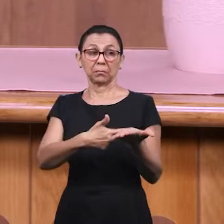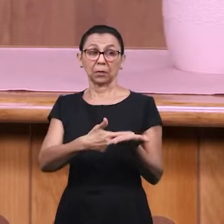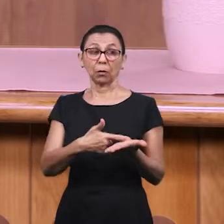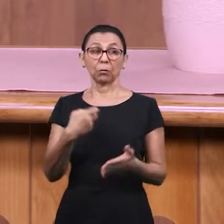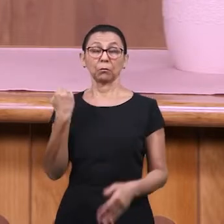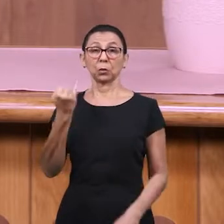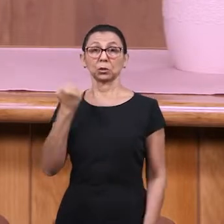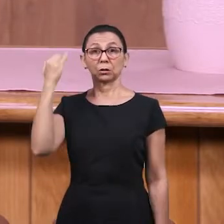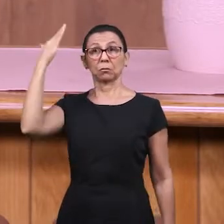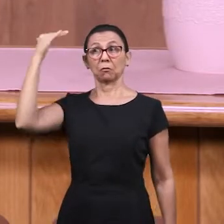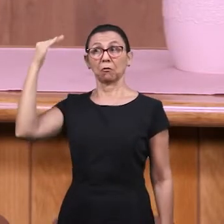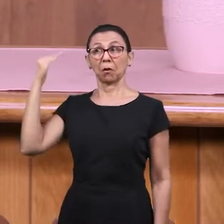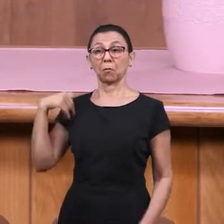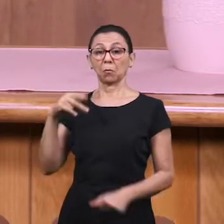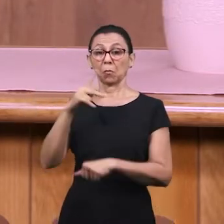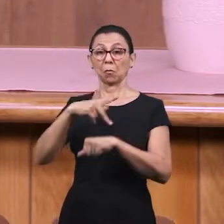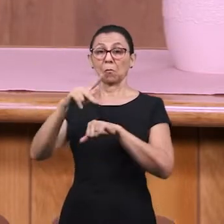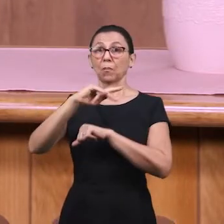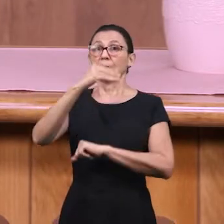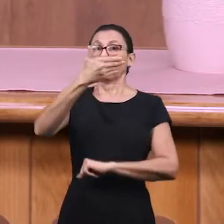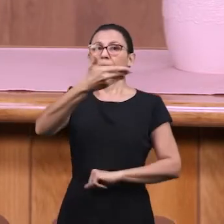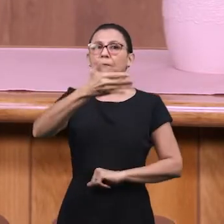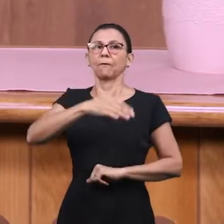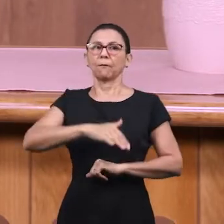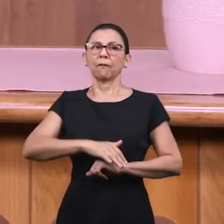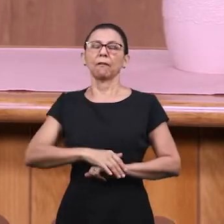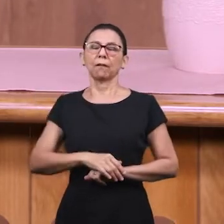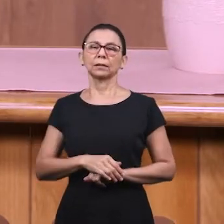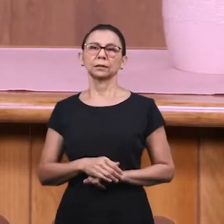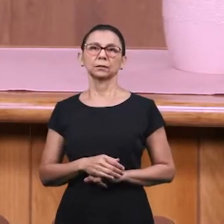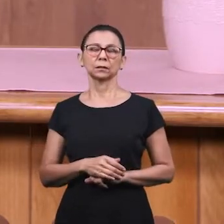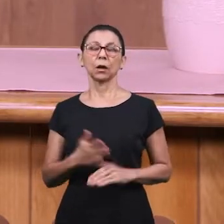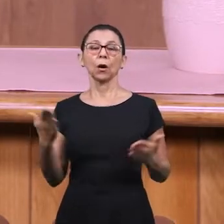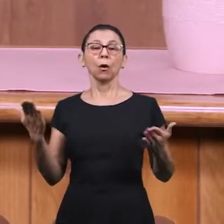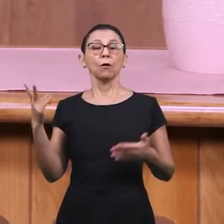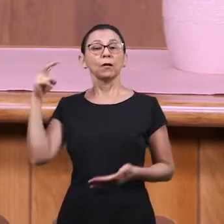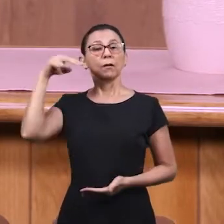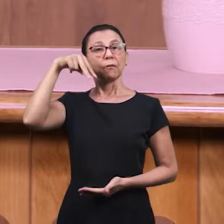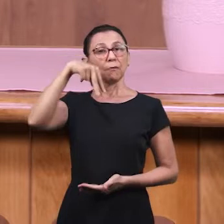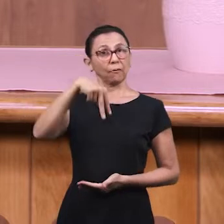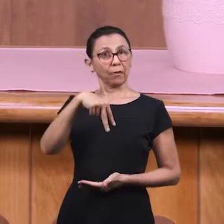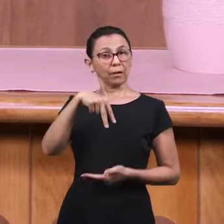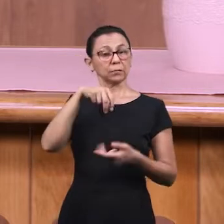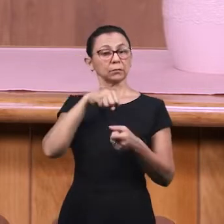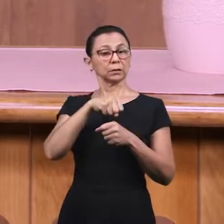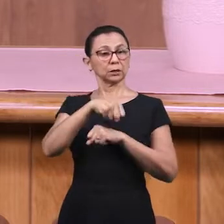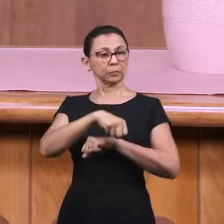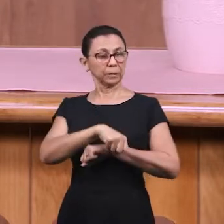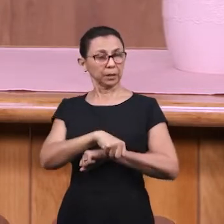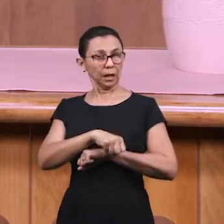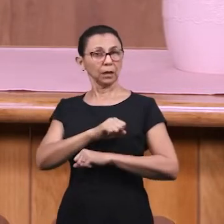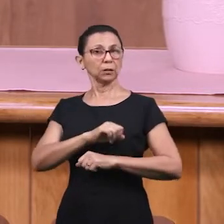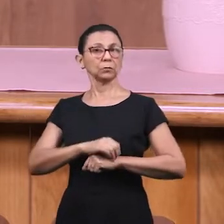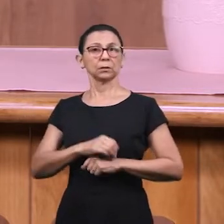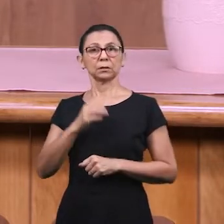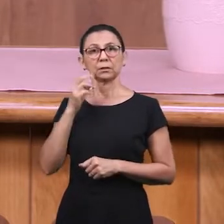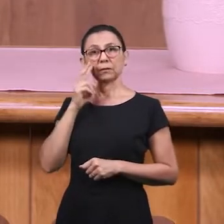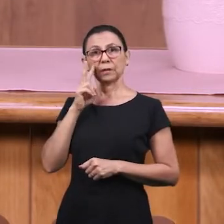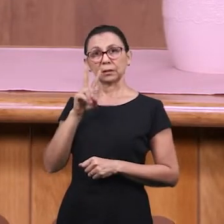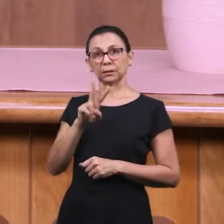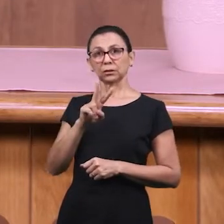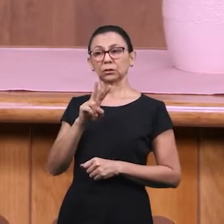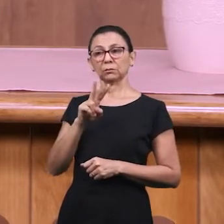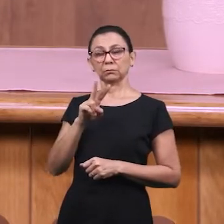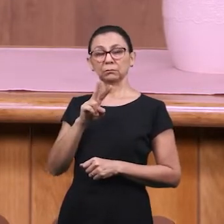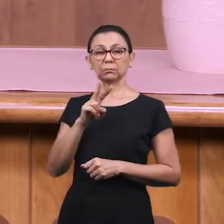нас здесь, и даже международное общество его знает. Но он приехал к нам в гости, кто-то его пригласил, и он